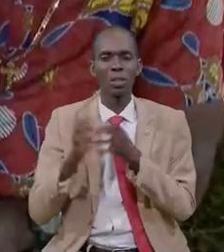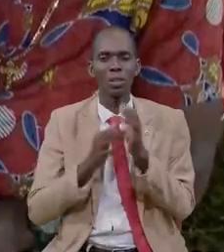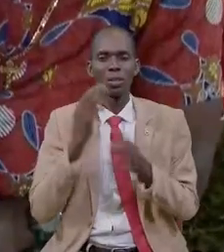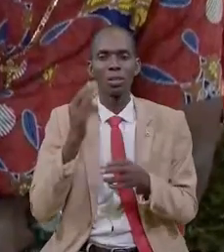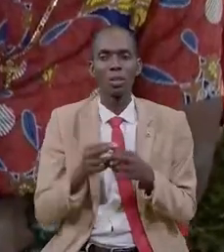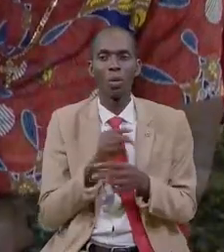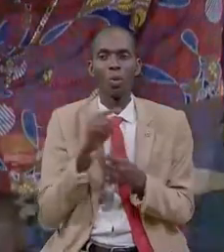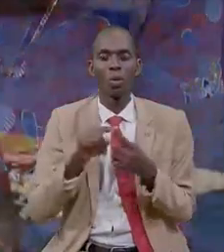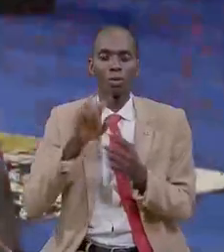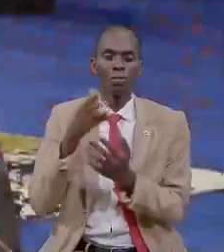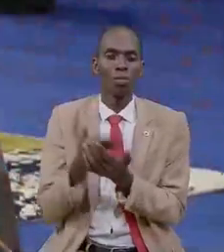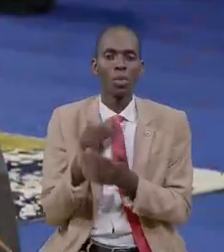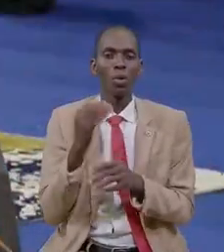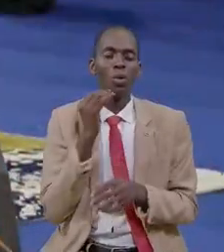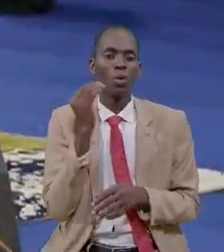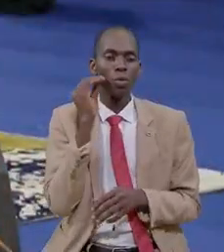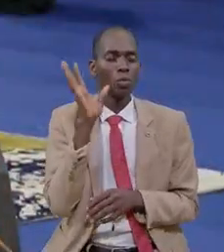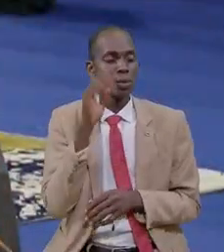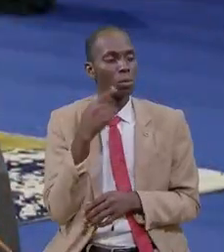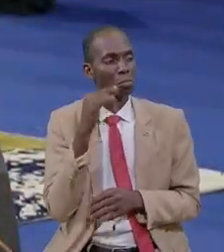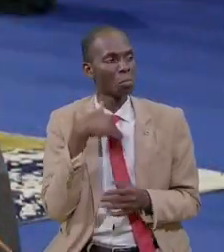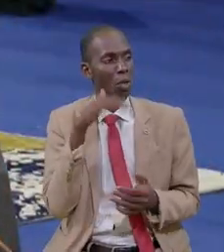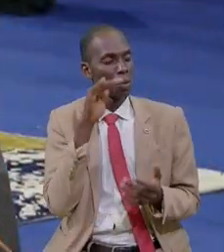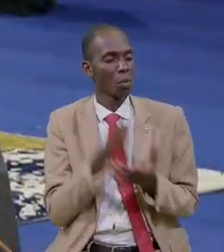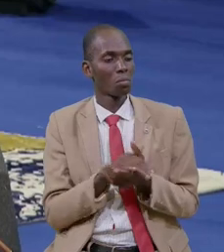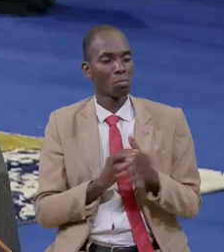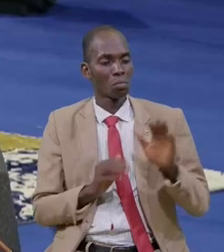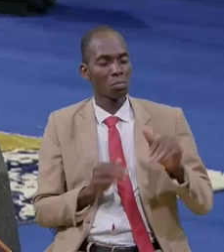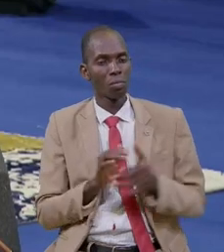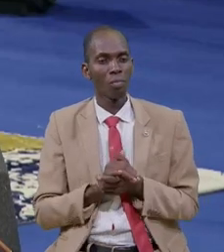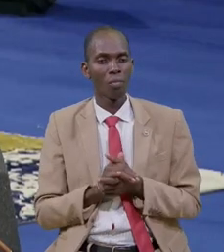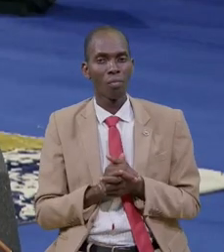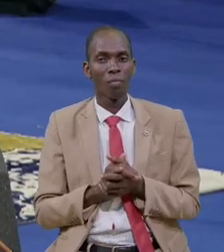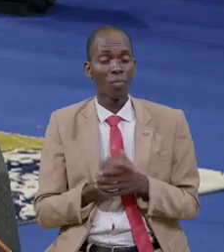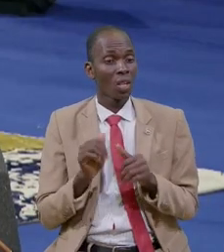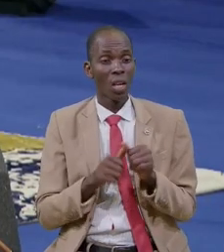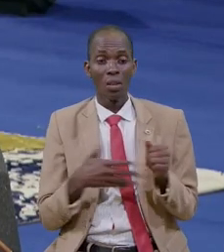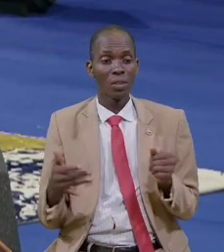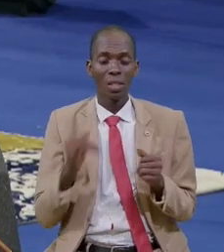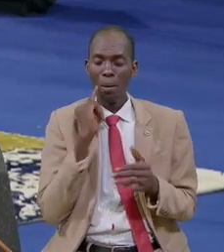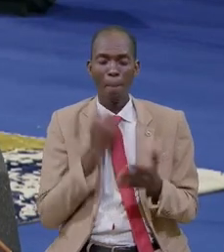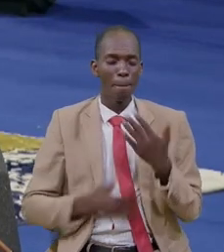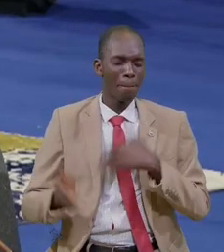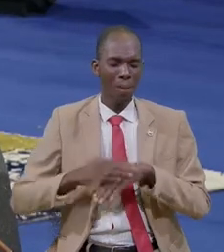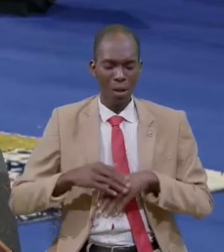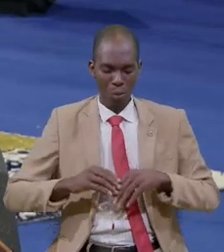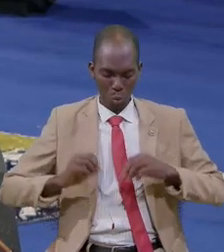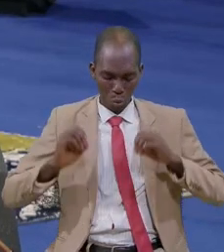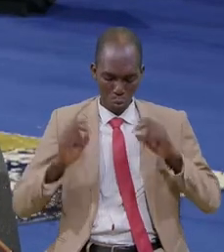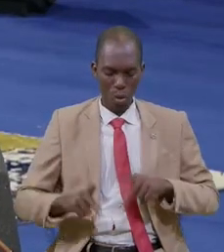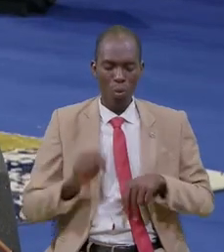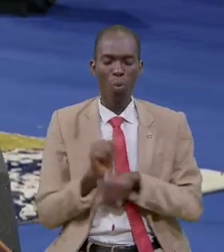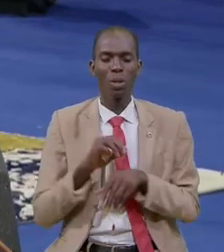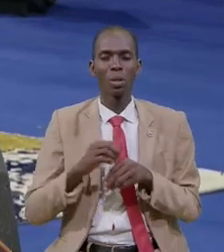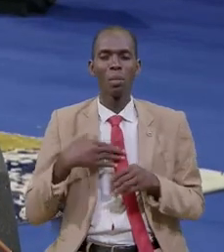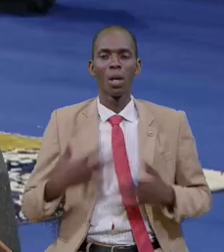Et quand tu seras à la maison, tu diras, mon épouse, tout a repris vie dans mon corps ce soir. Je suis